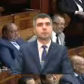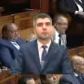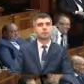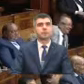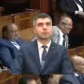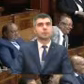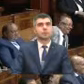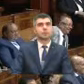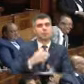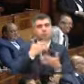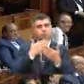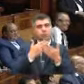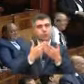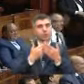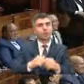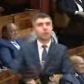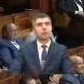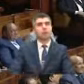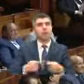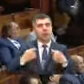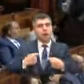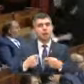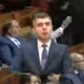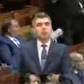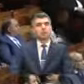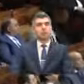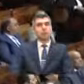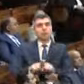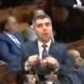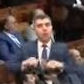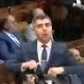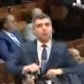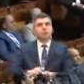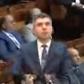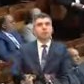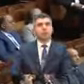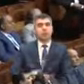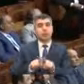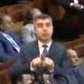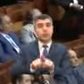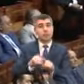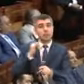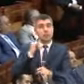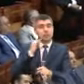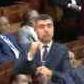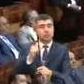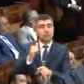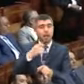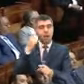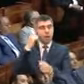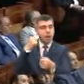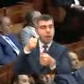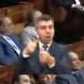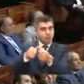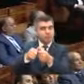تفضل. شكرا. شكرا سيد الرئيس. السيد الوزير، ما نحتاج نذكرك ان منطقه تيطبع عمران